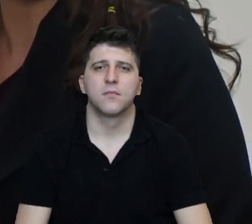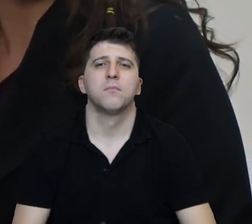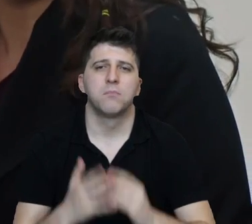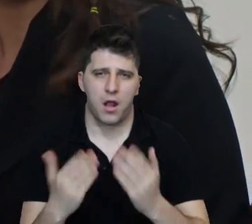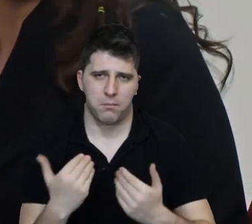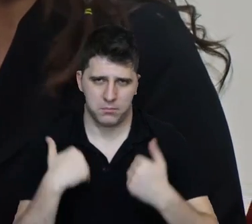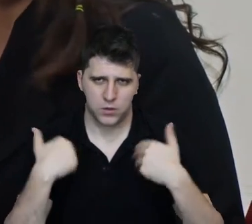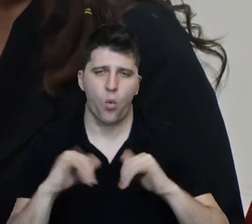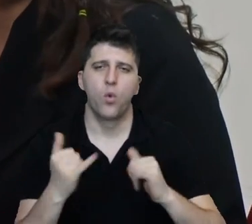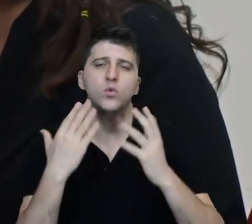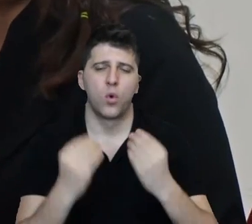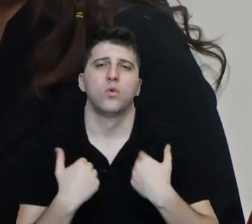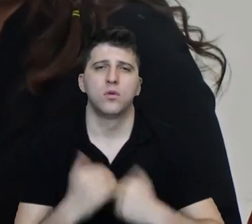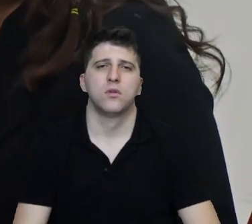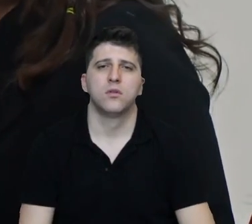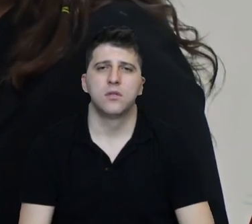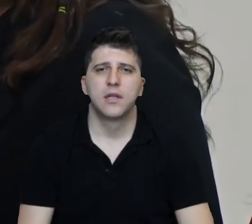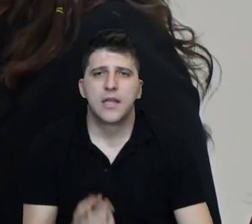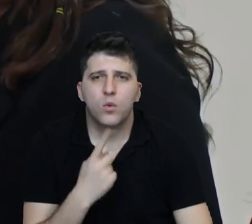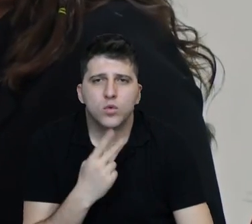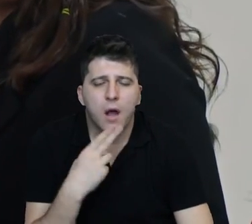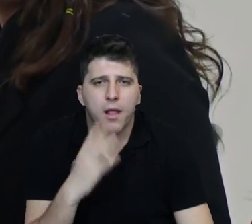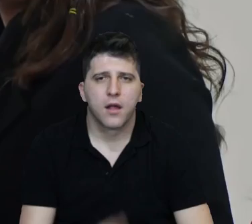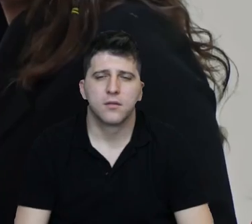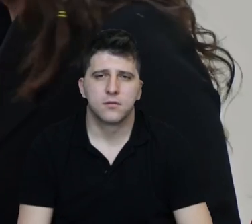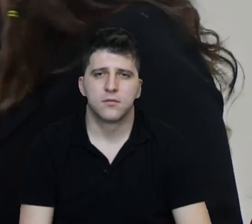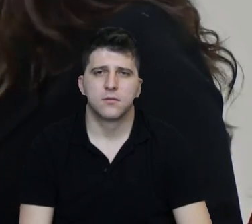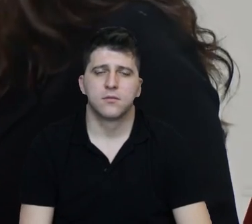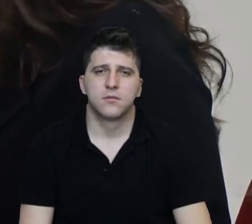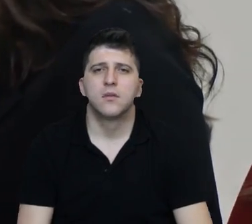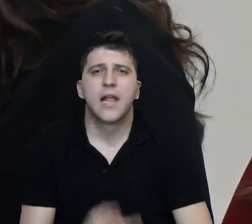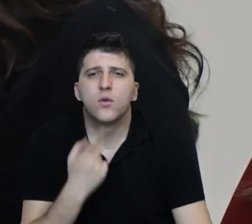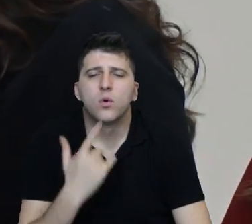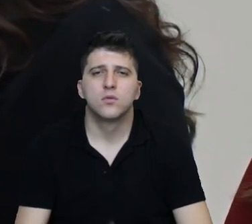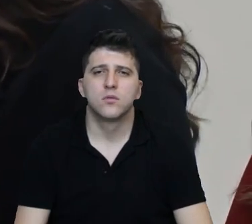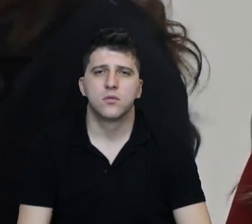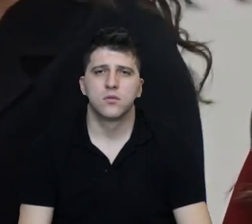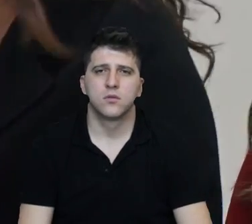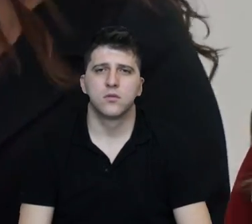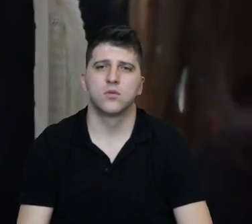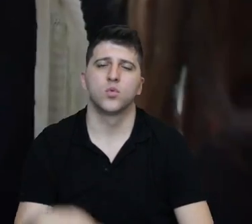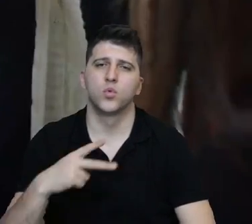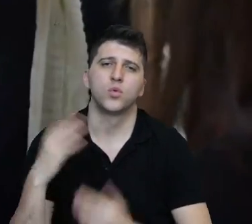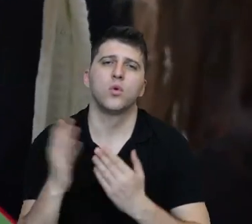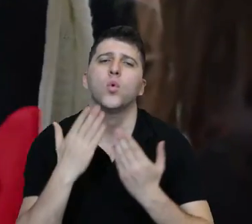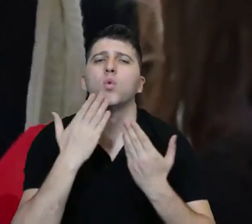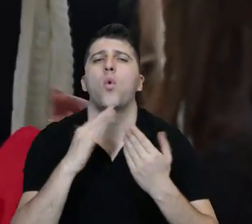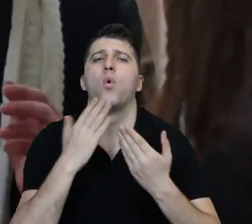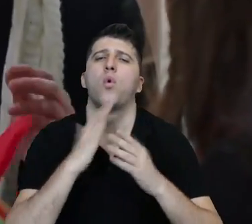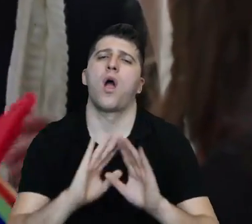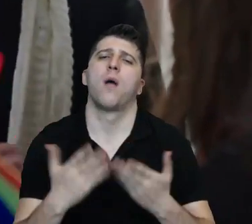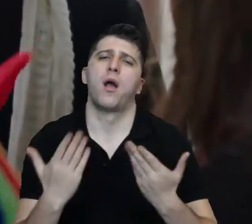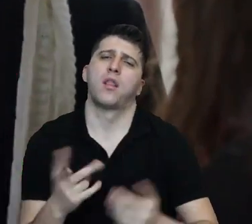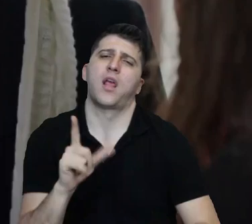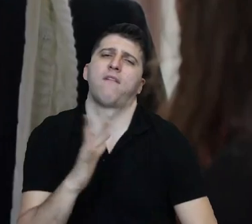Pekala da bizden de oyuncu olur. Ne diyorsun abla sen Allah aşkına? Ne diyorsun? Yürüyün. Yok ne ama